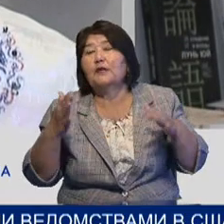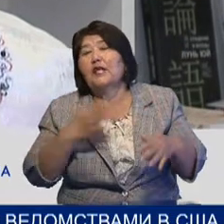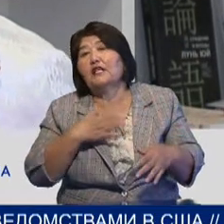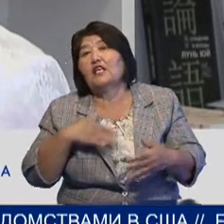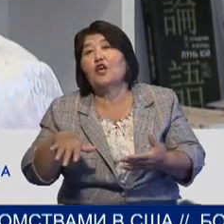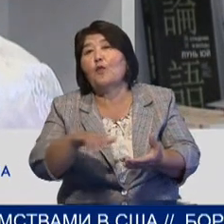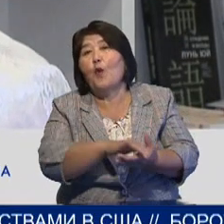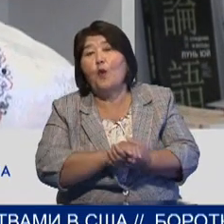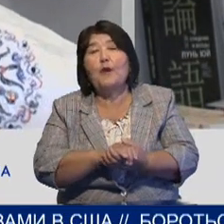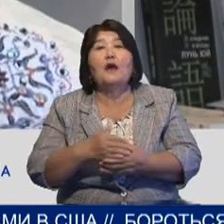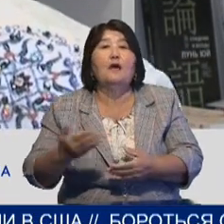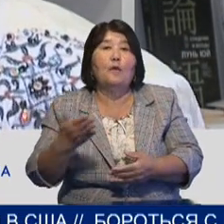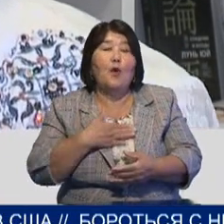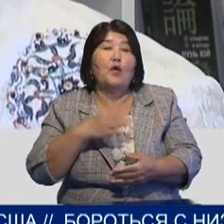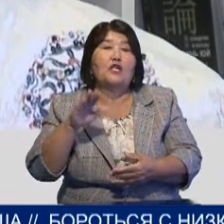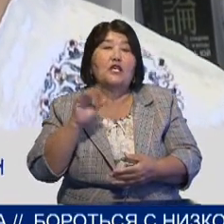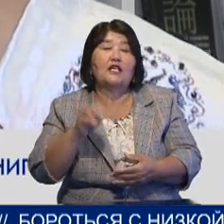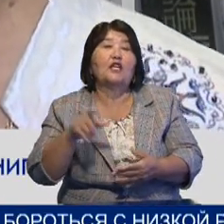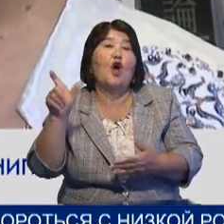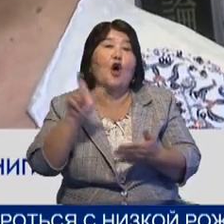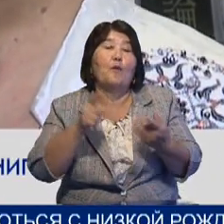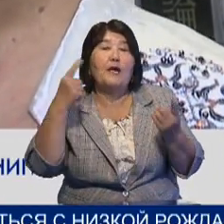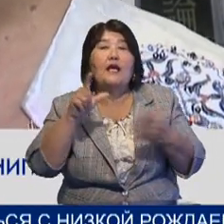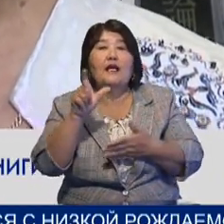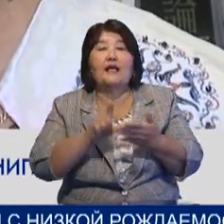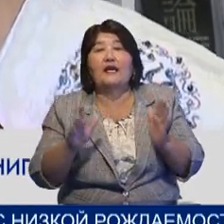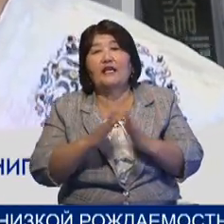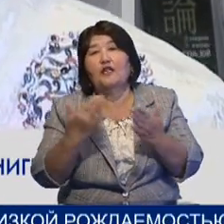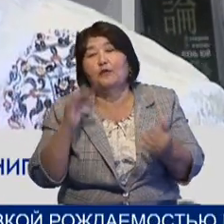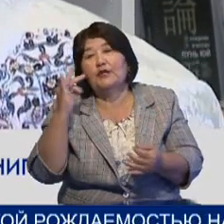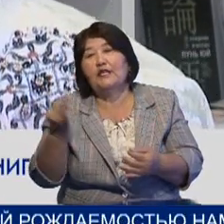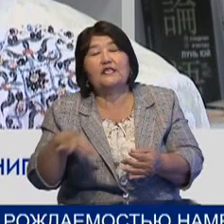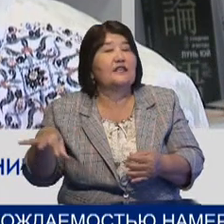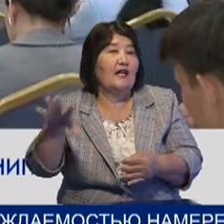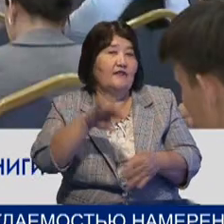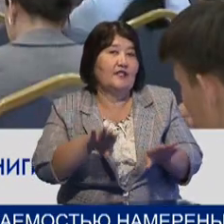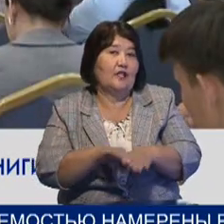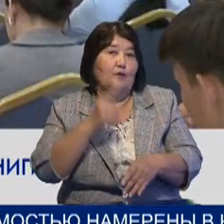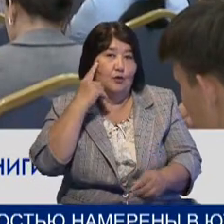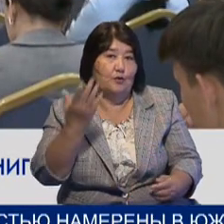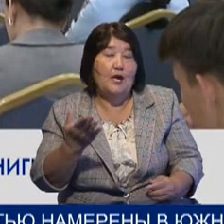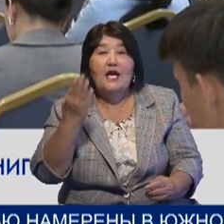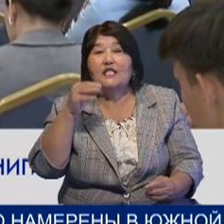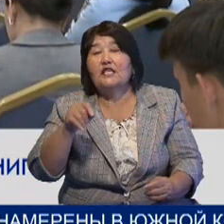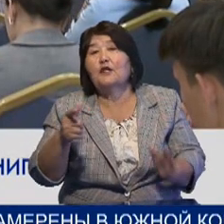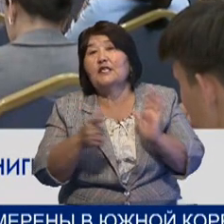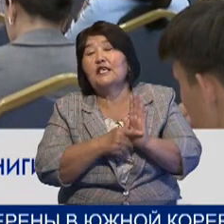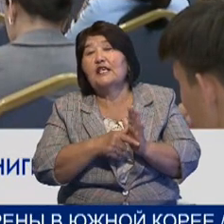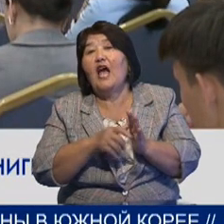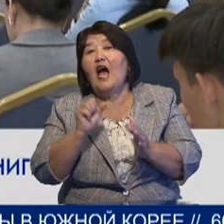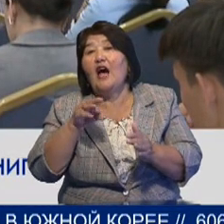нашем обществе мой жанр - это поэзия думаю книга будет интересна Всем без исключения авторская